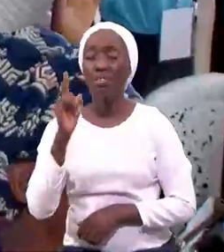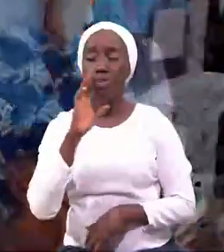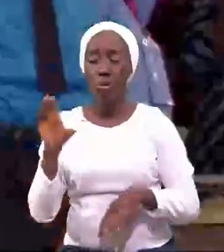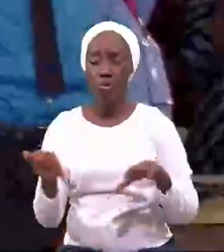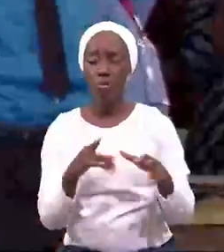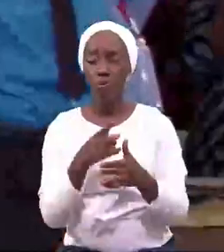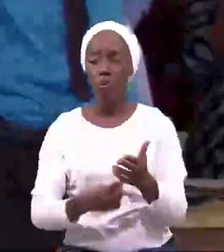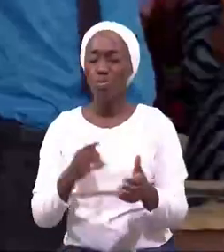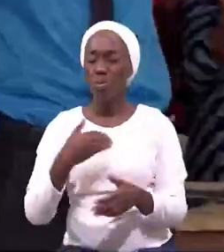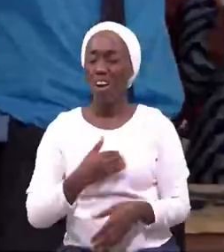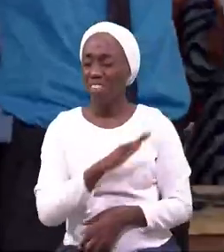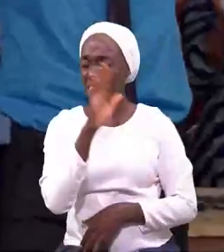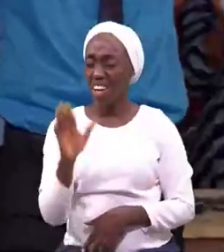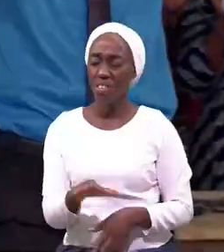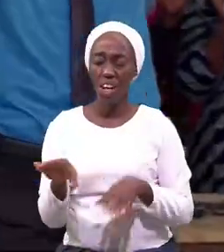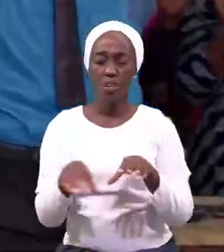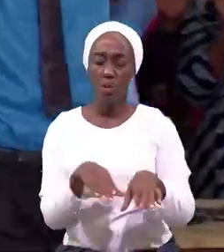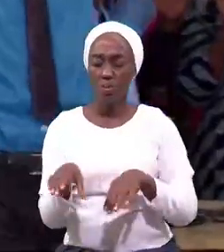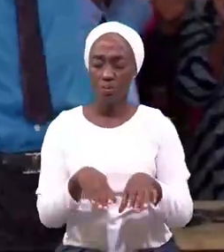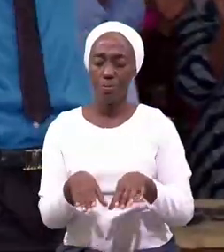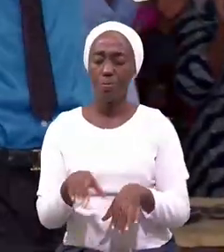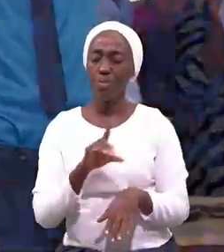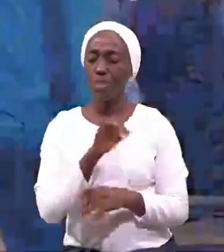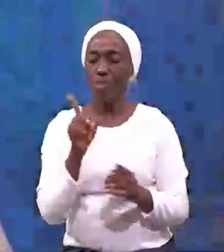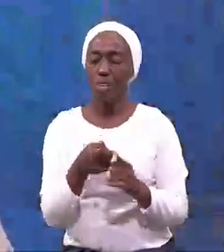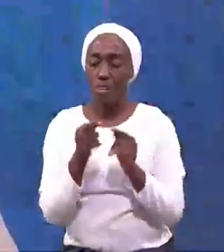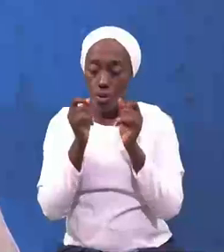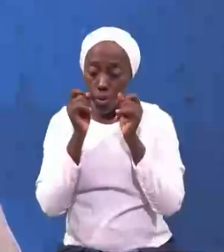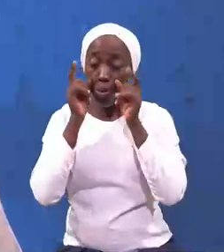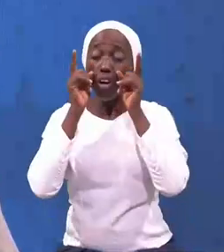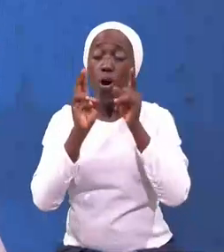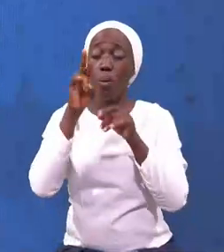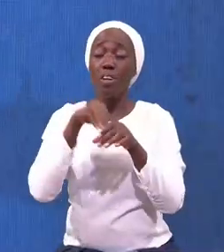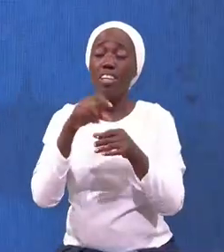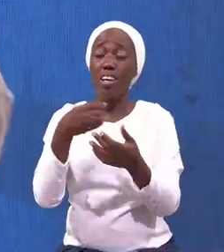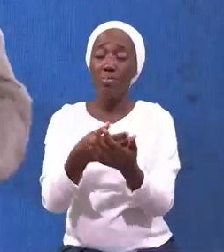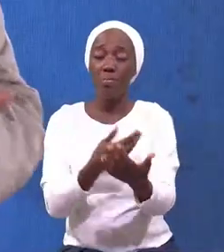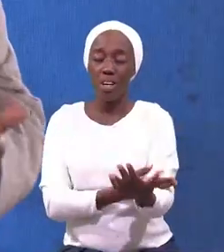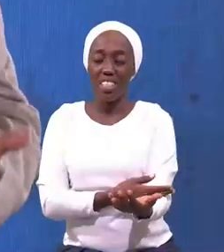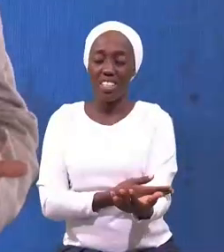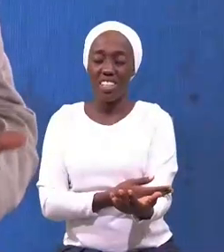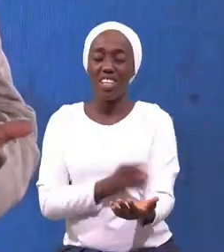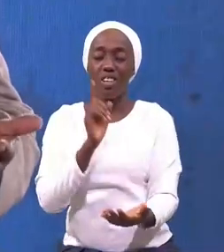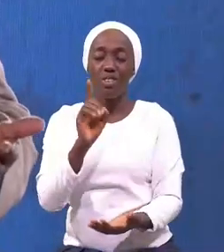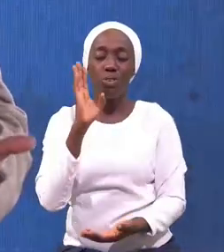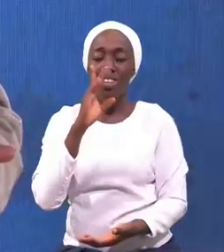Et tu feras ce que tu n'as jamais fait. Et quand tu te réveilles le matin,